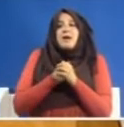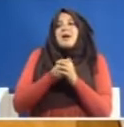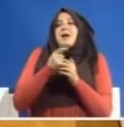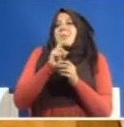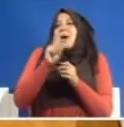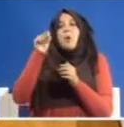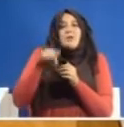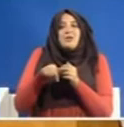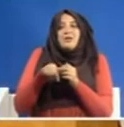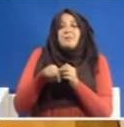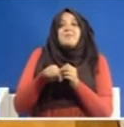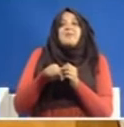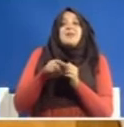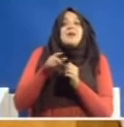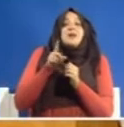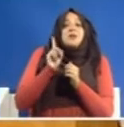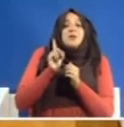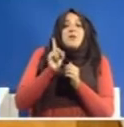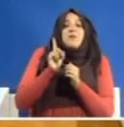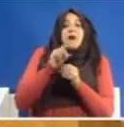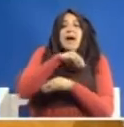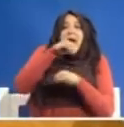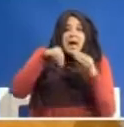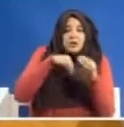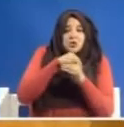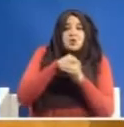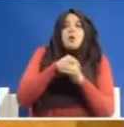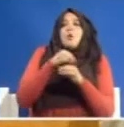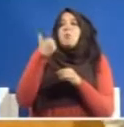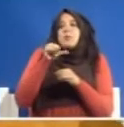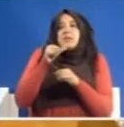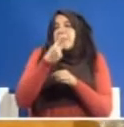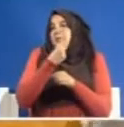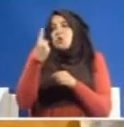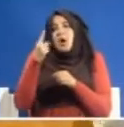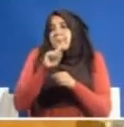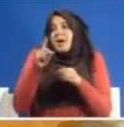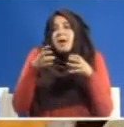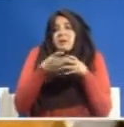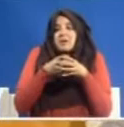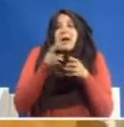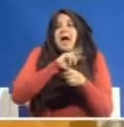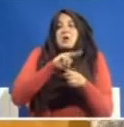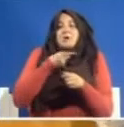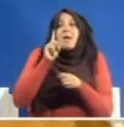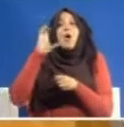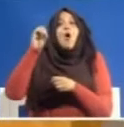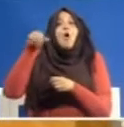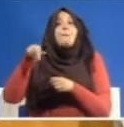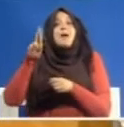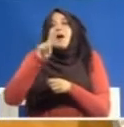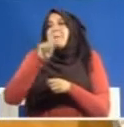فيه برفقة المأمونة تروح مع مجموعة من النساء أو مع الوكالة أو كذا، يعني فيها نساء على